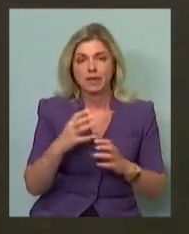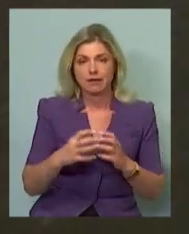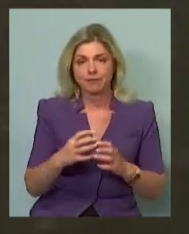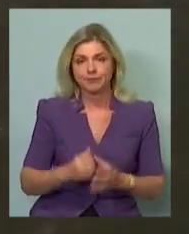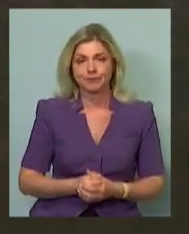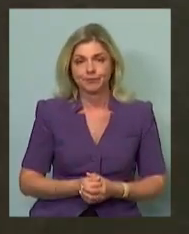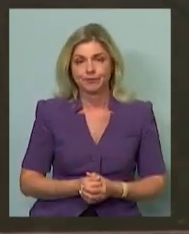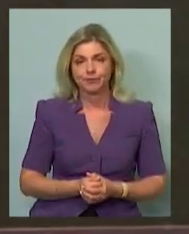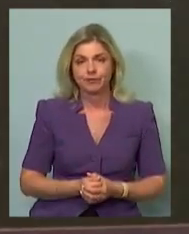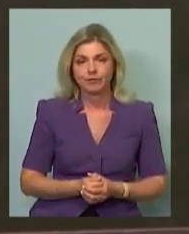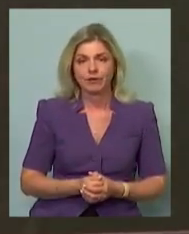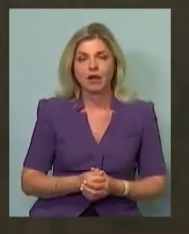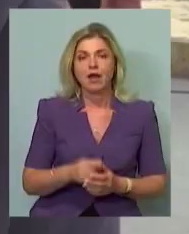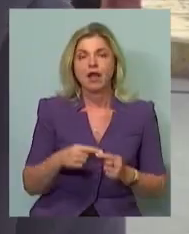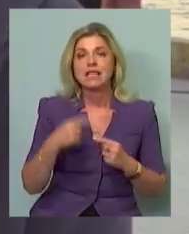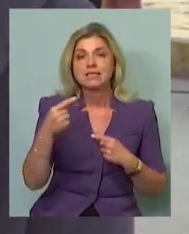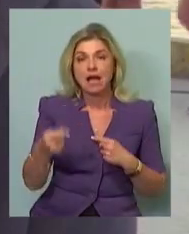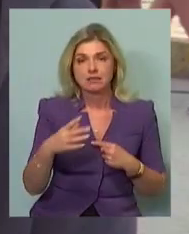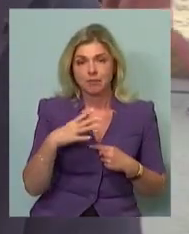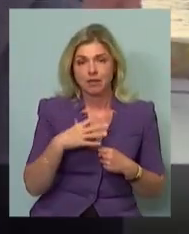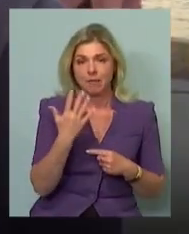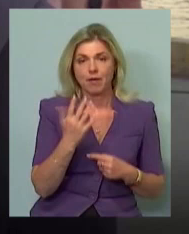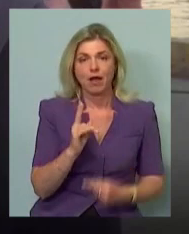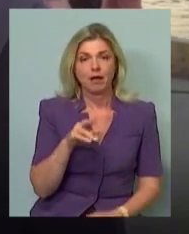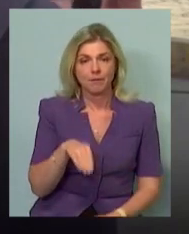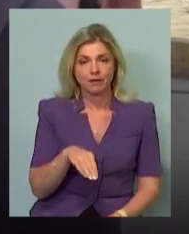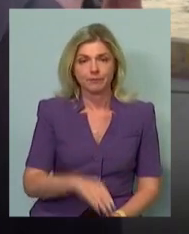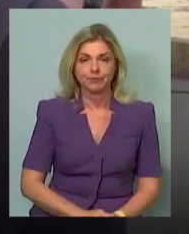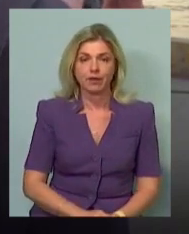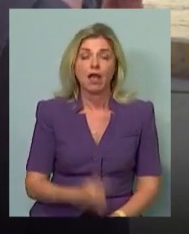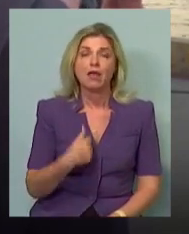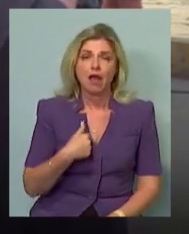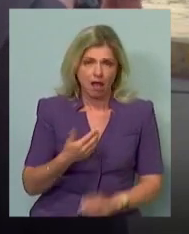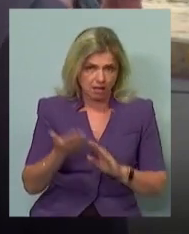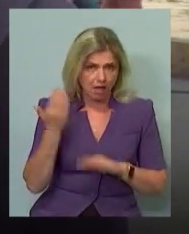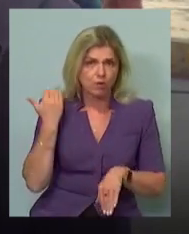за подолання дистанції у 5 кілометрів. Я давно плаваю, да?